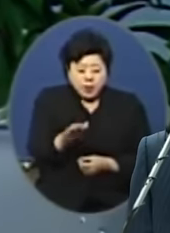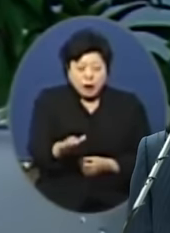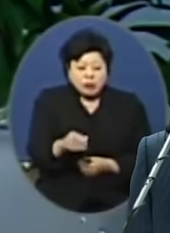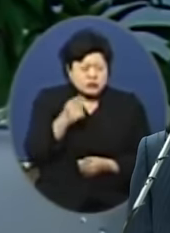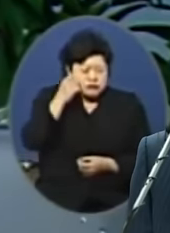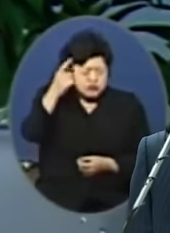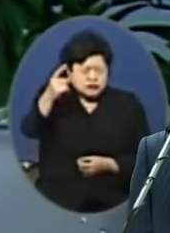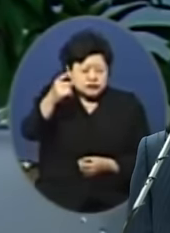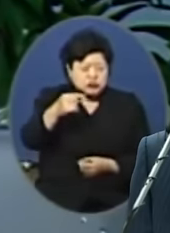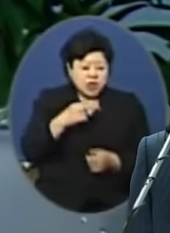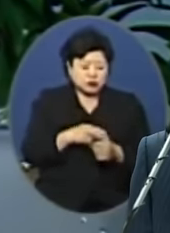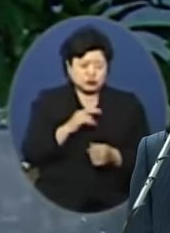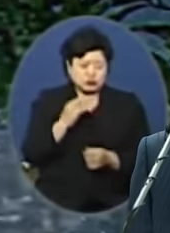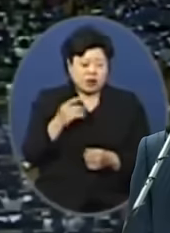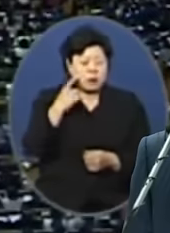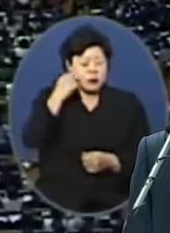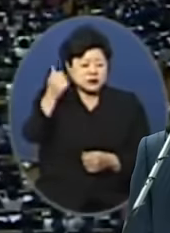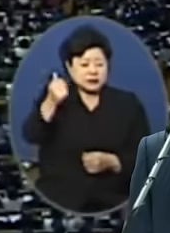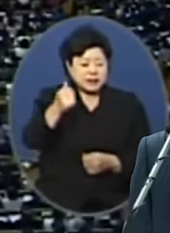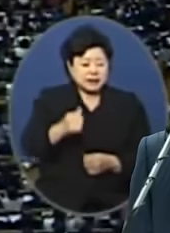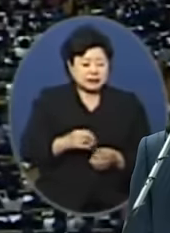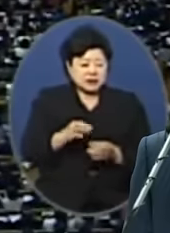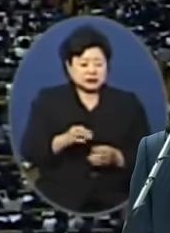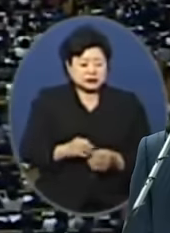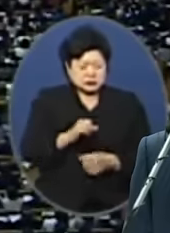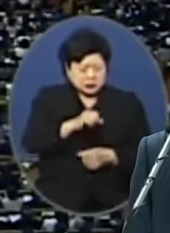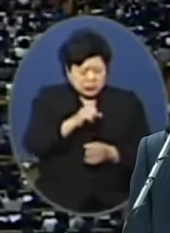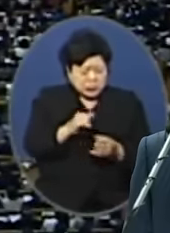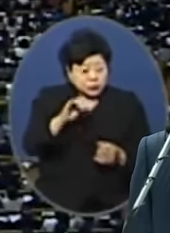훌륭한 교수도 되고 목사도 되고 세일스맨도 되고